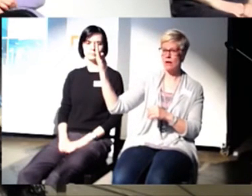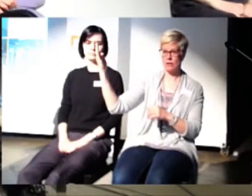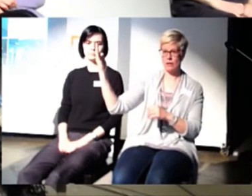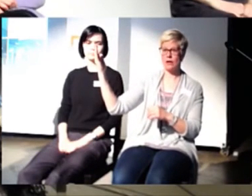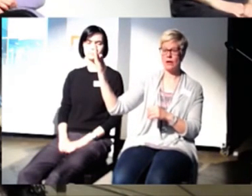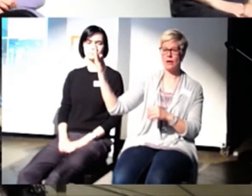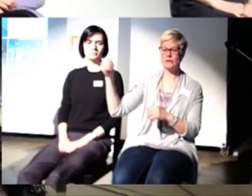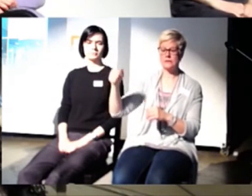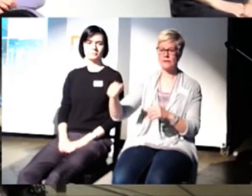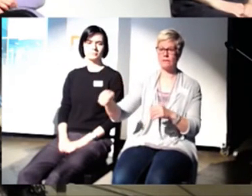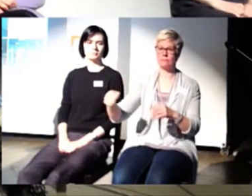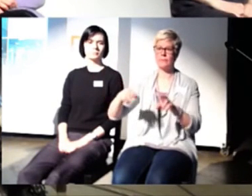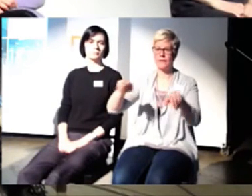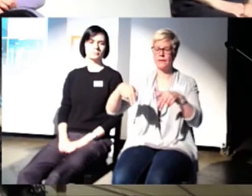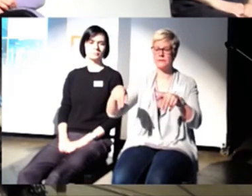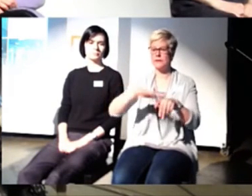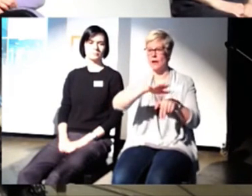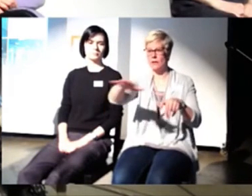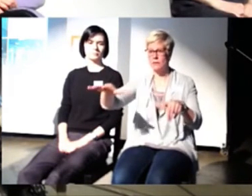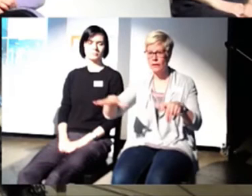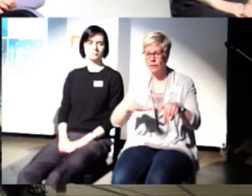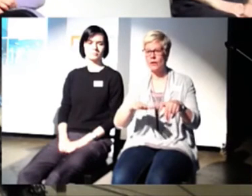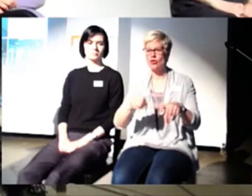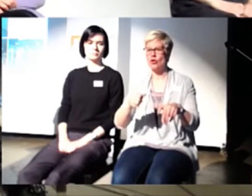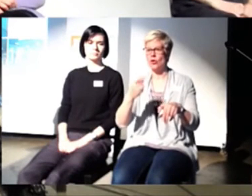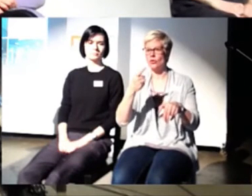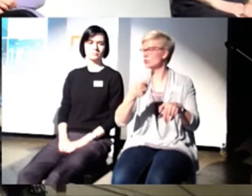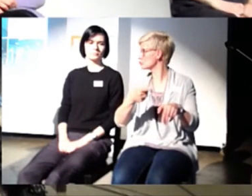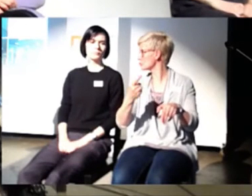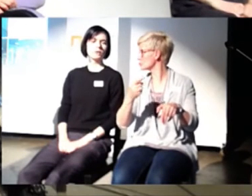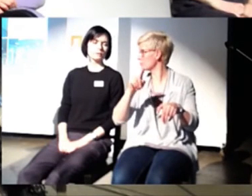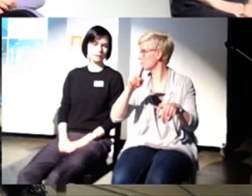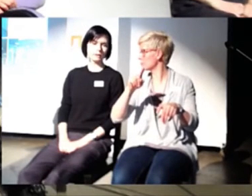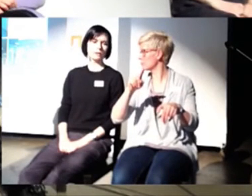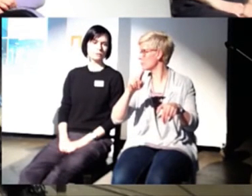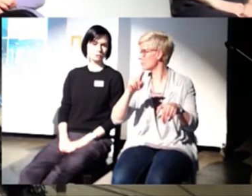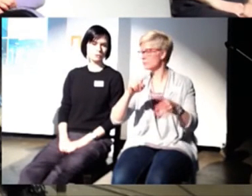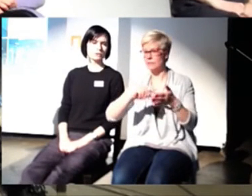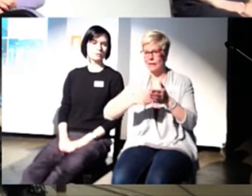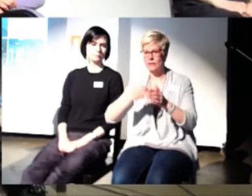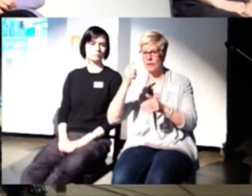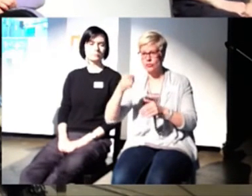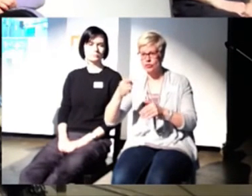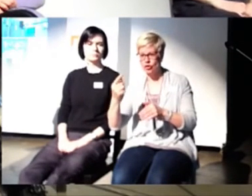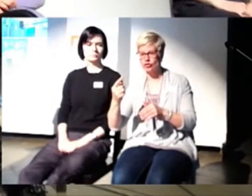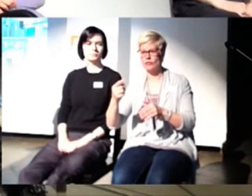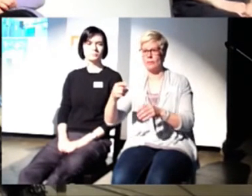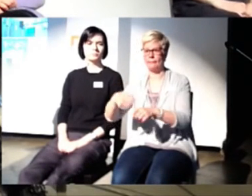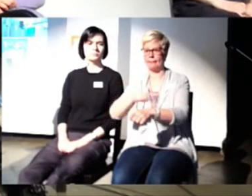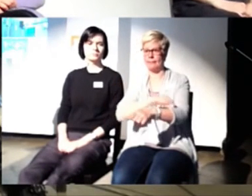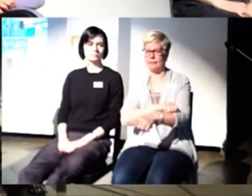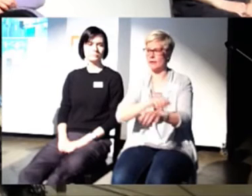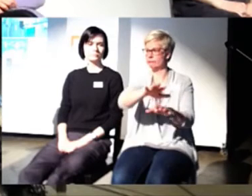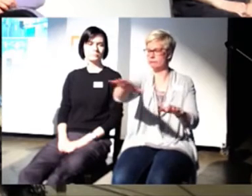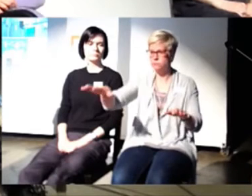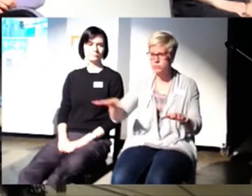on 11x11 metriä ja salin korkeus 280 senttiä. Ja täällä